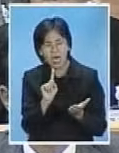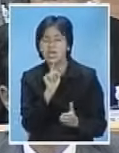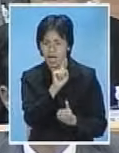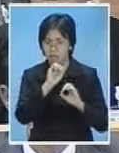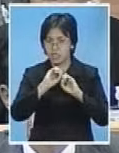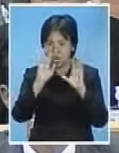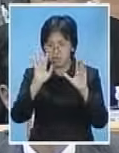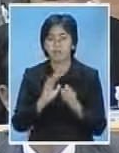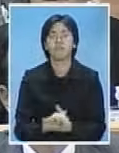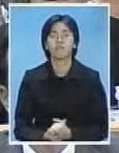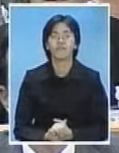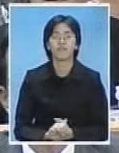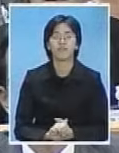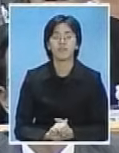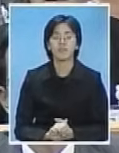เรียนเรื่องนี้เพราะเหตุว่